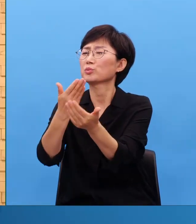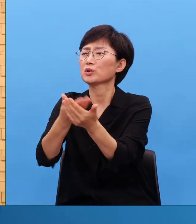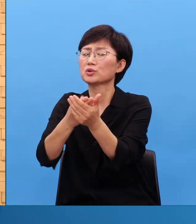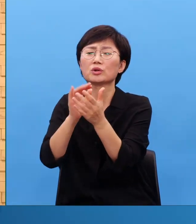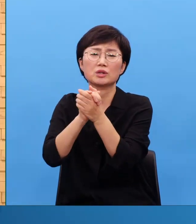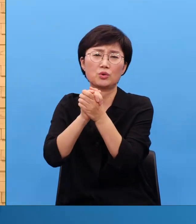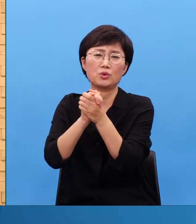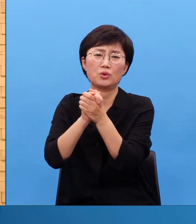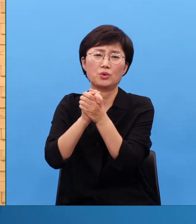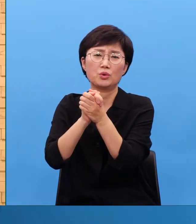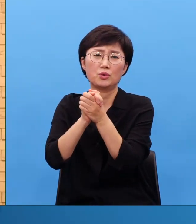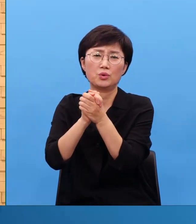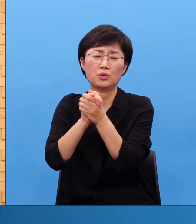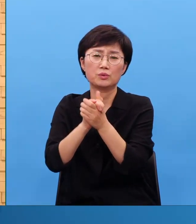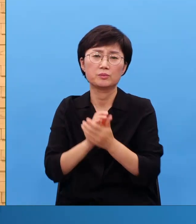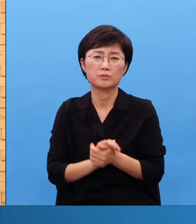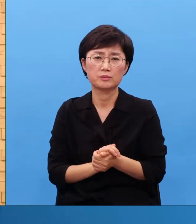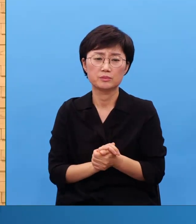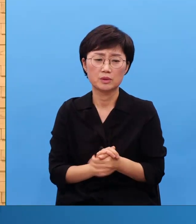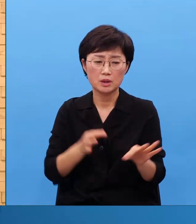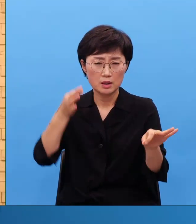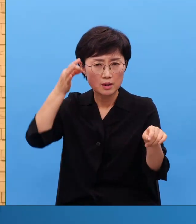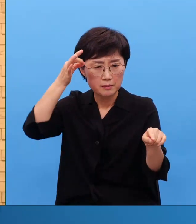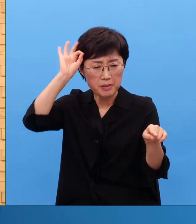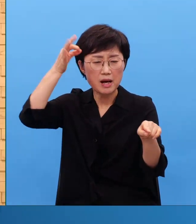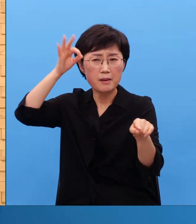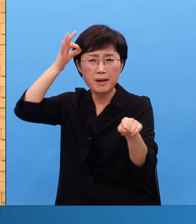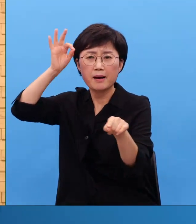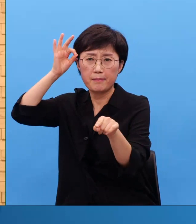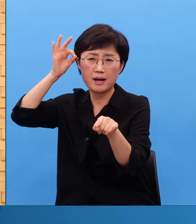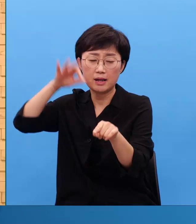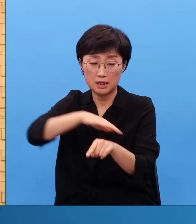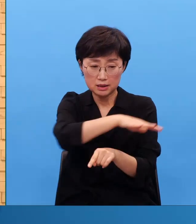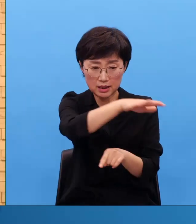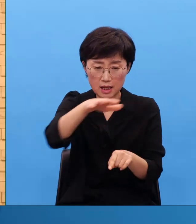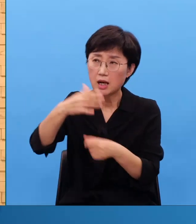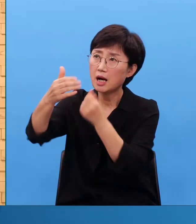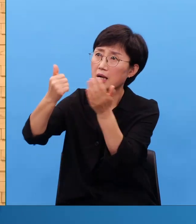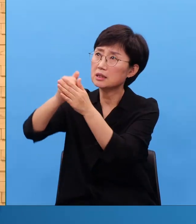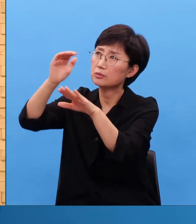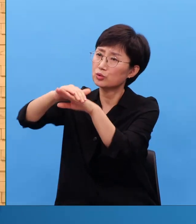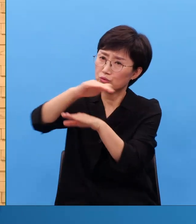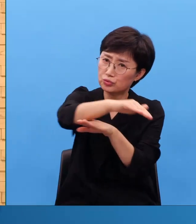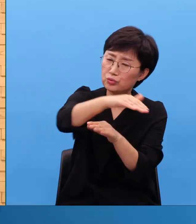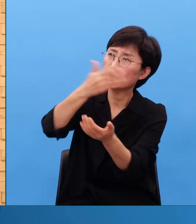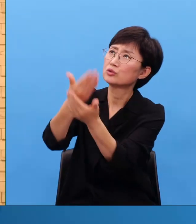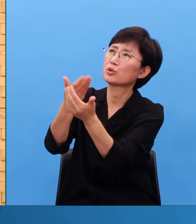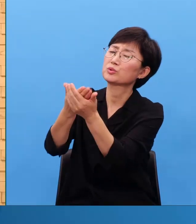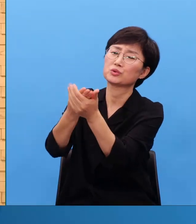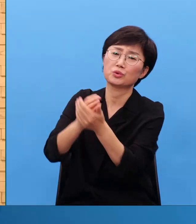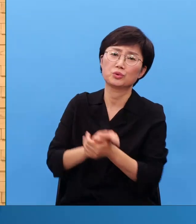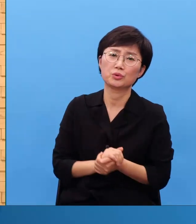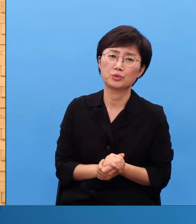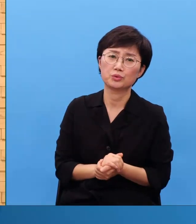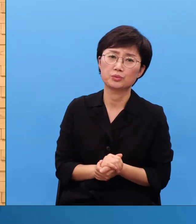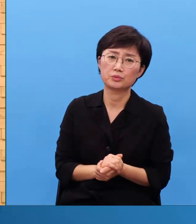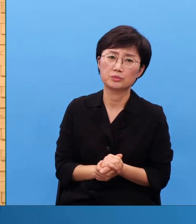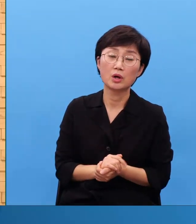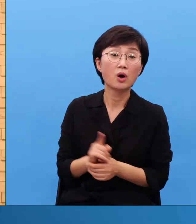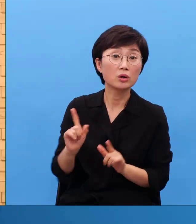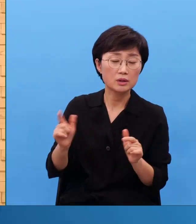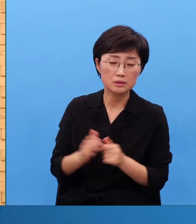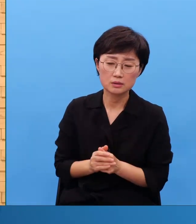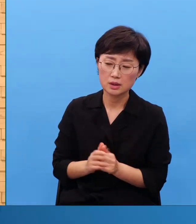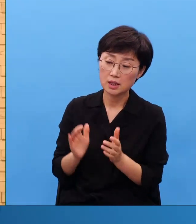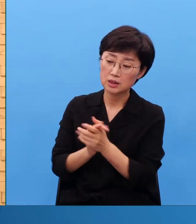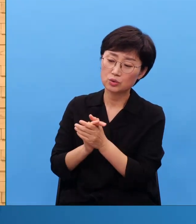for. 누가 생각하느냐 묻지 마세요. Who am I'm thinking about or praying for? Don't ask me that. 어떤 사람 아무리 생각나 기도해도 생각 안 나는 사람이 있어요. There's